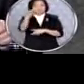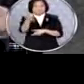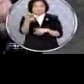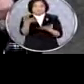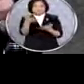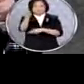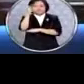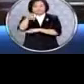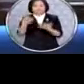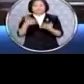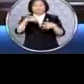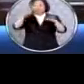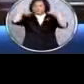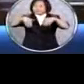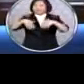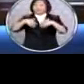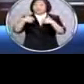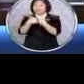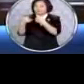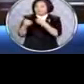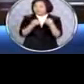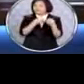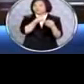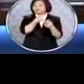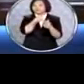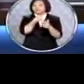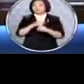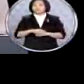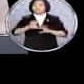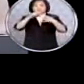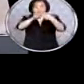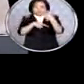开我们的财政会议，国事会议。